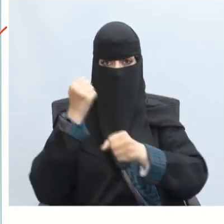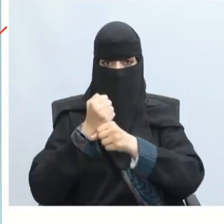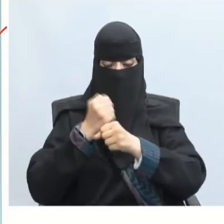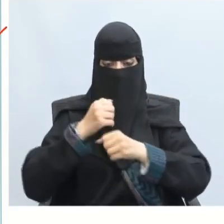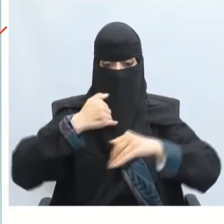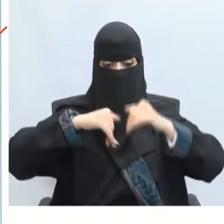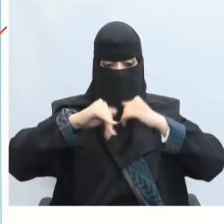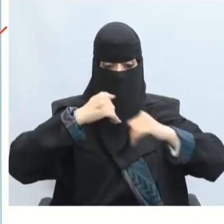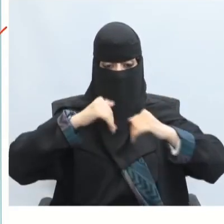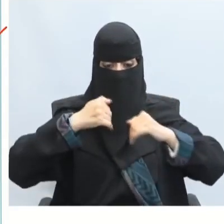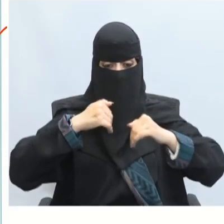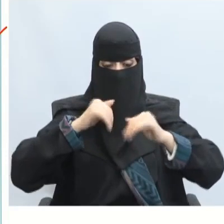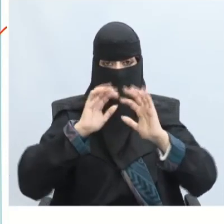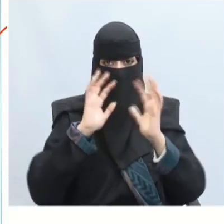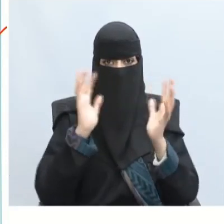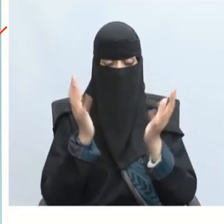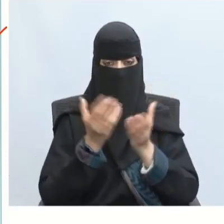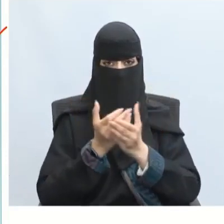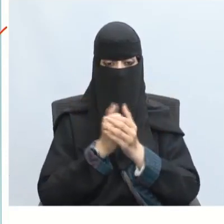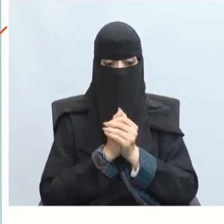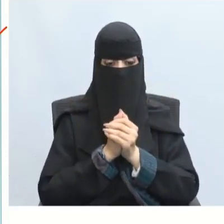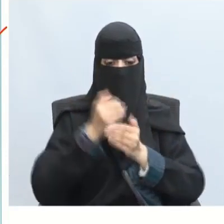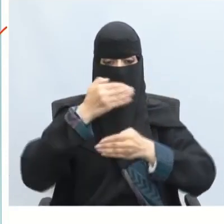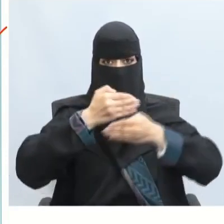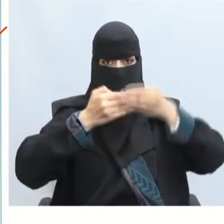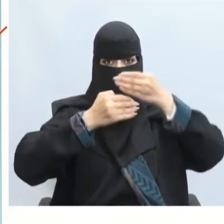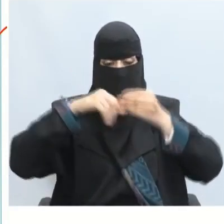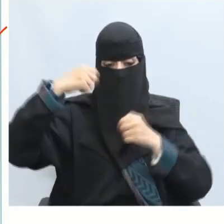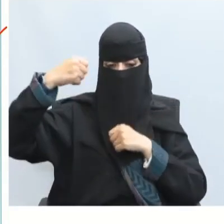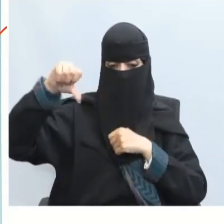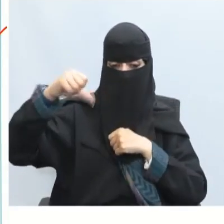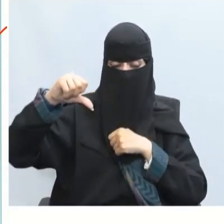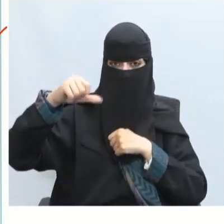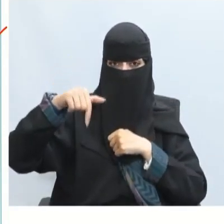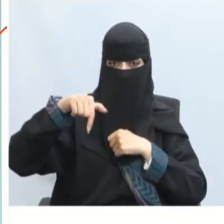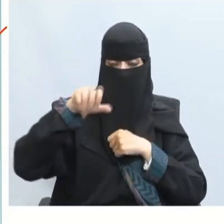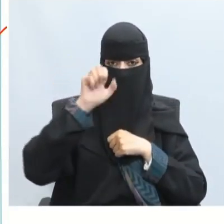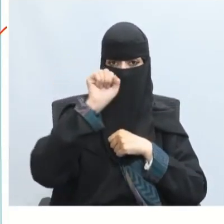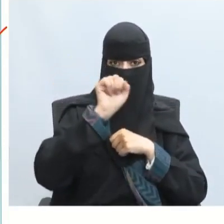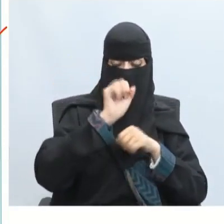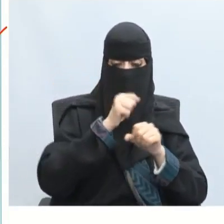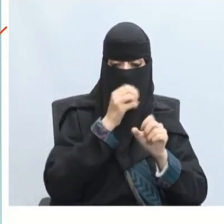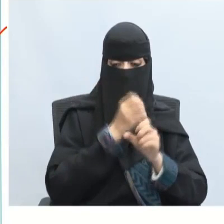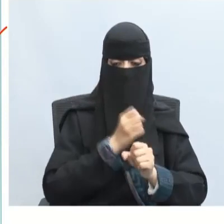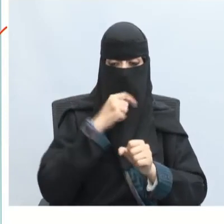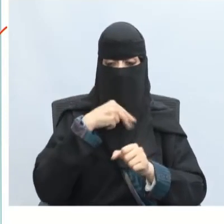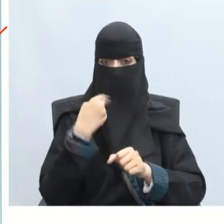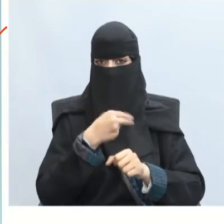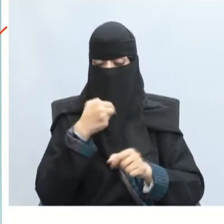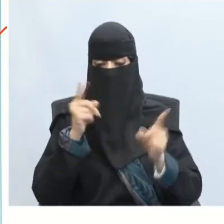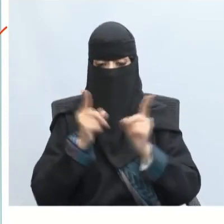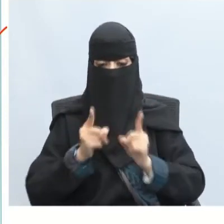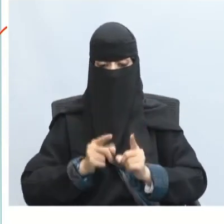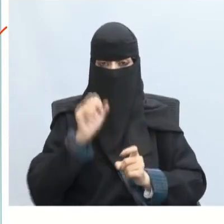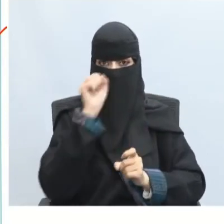لتنظيم وترتيب عمل المرافق العامه كانشاء الوزارات والمصالح الحكوميه